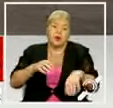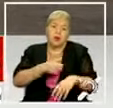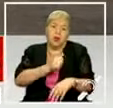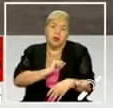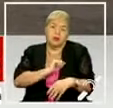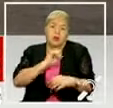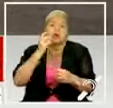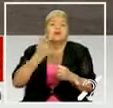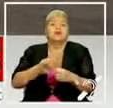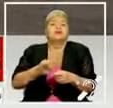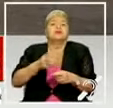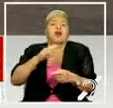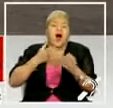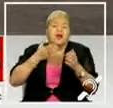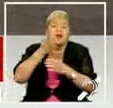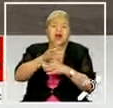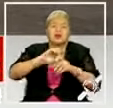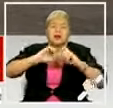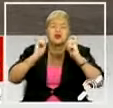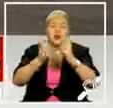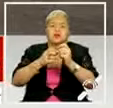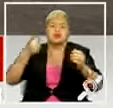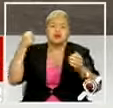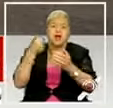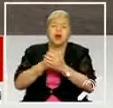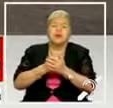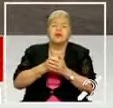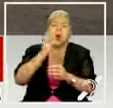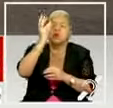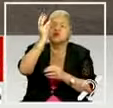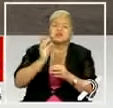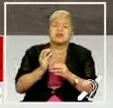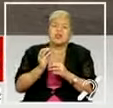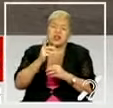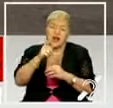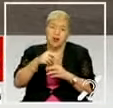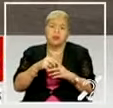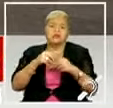firme, unde s-a oprit într-un stâlp de susținere a siglei societății respective.